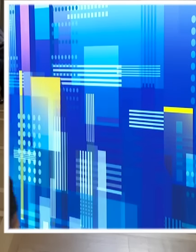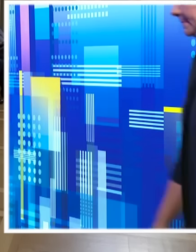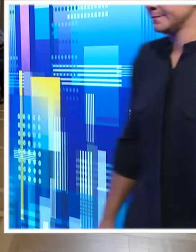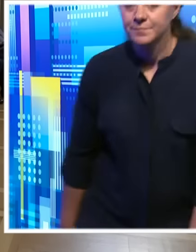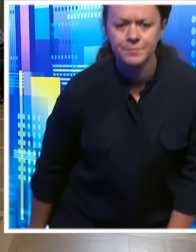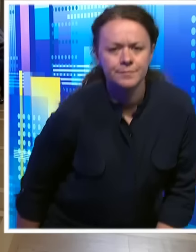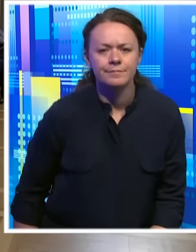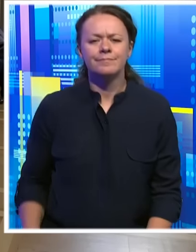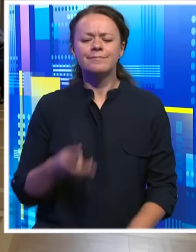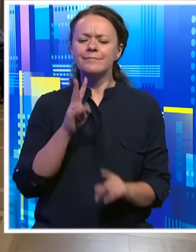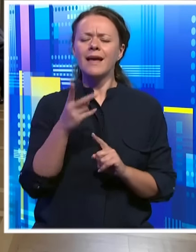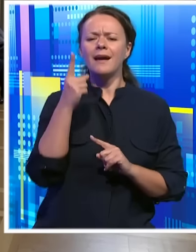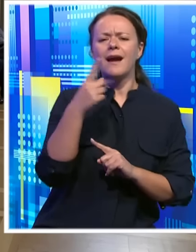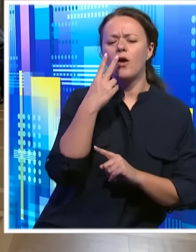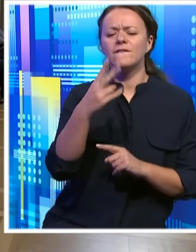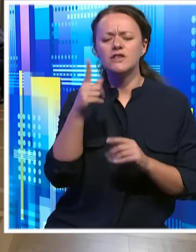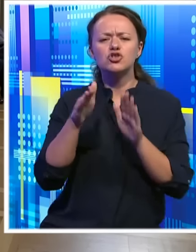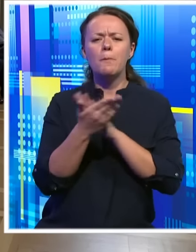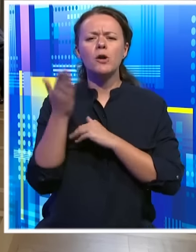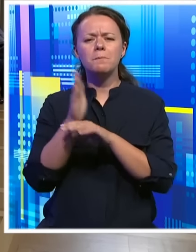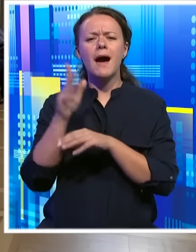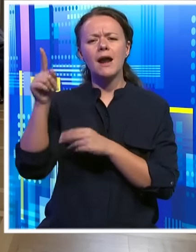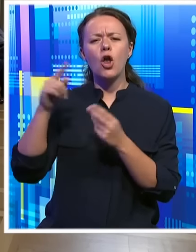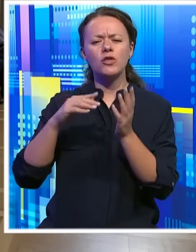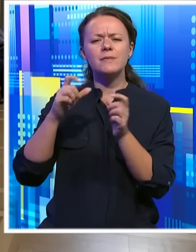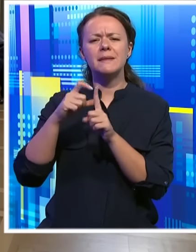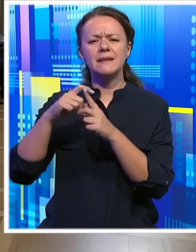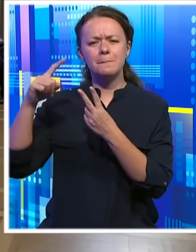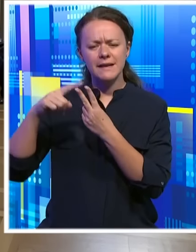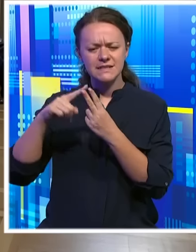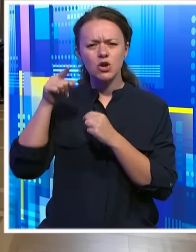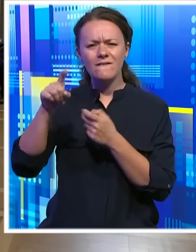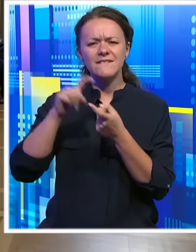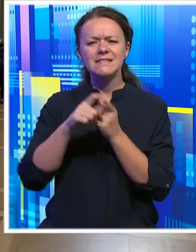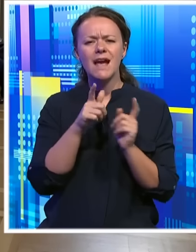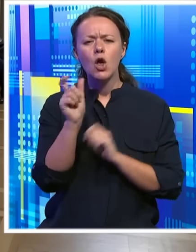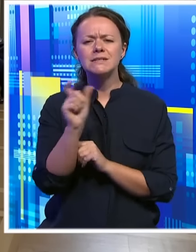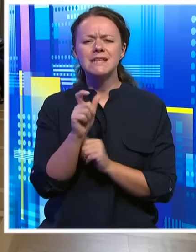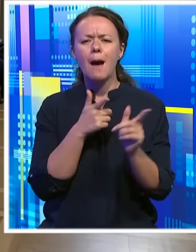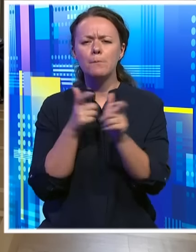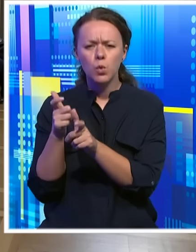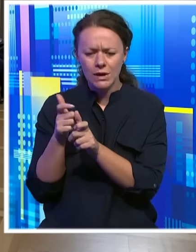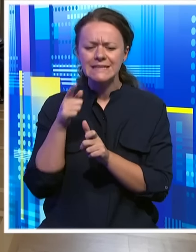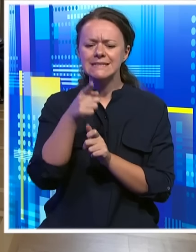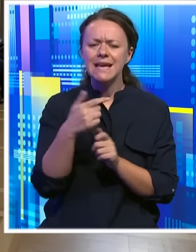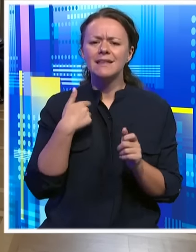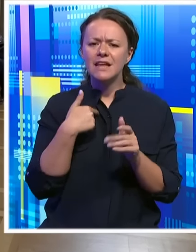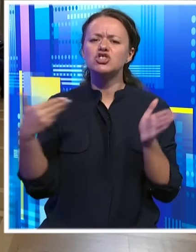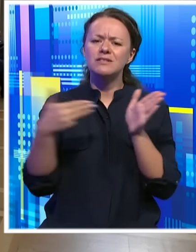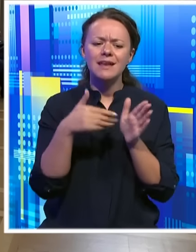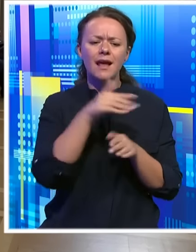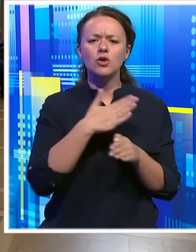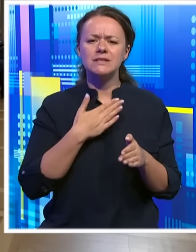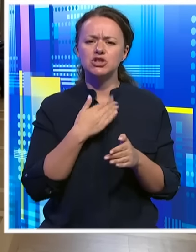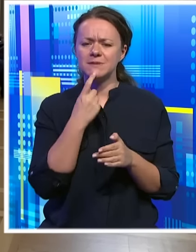municije u Ukrajini, da će sa srpskim prijateljima direktno, u direktnom kontaktu razgovarati